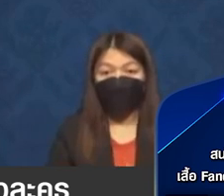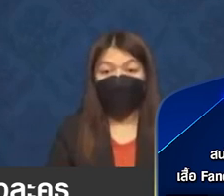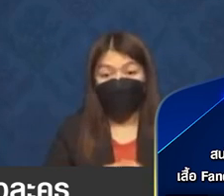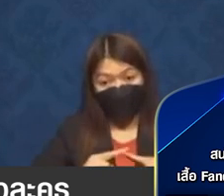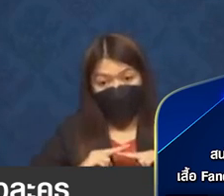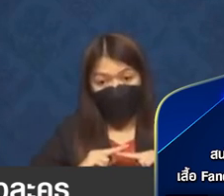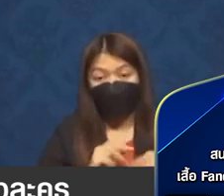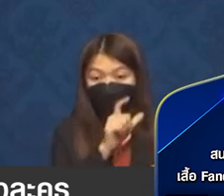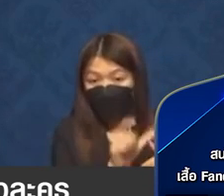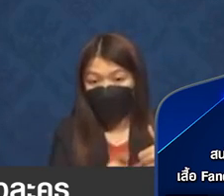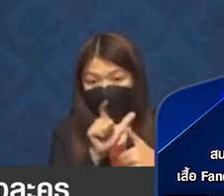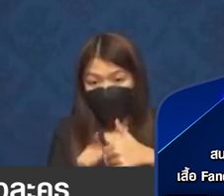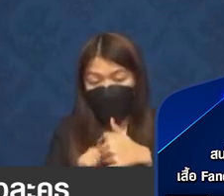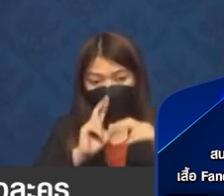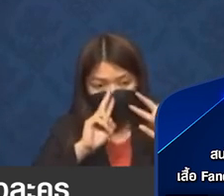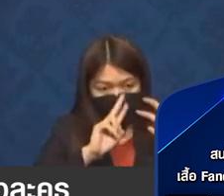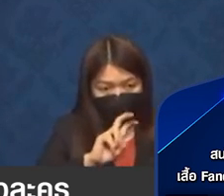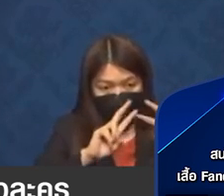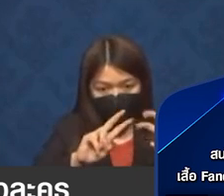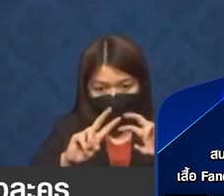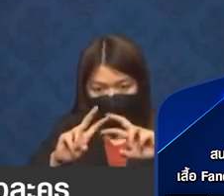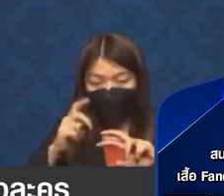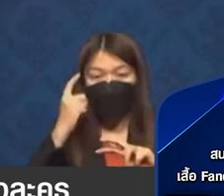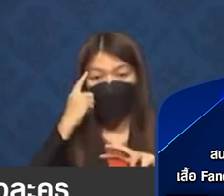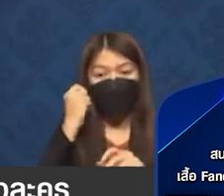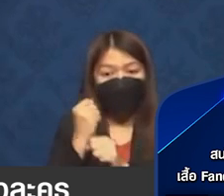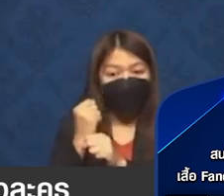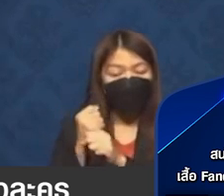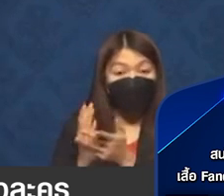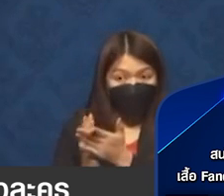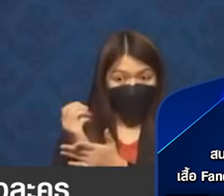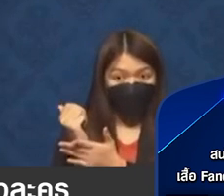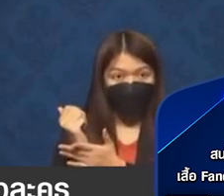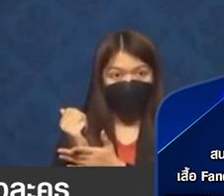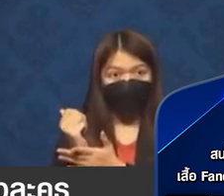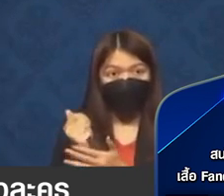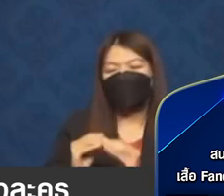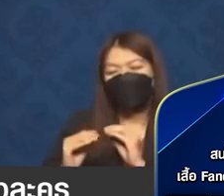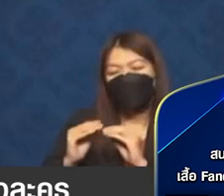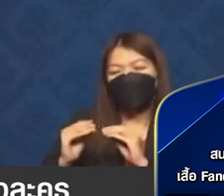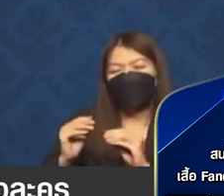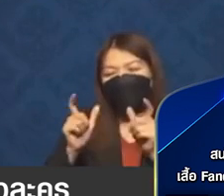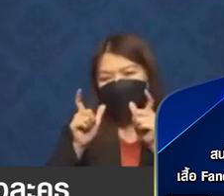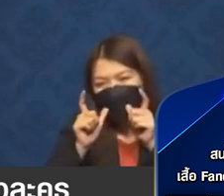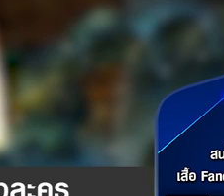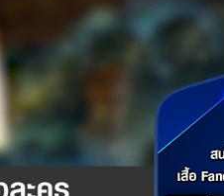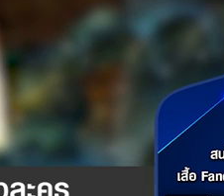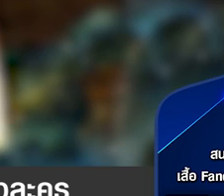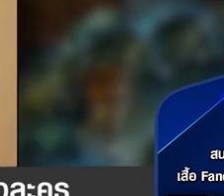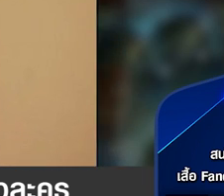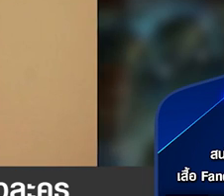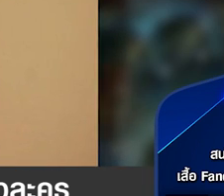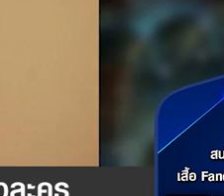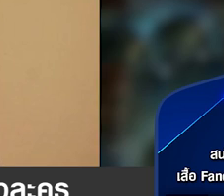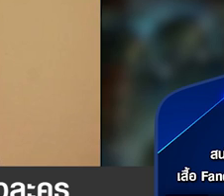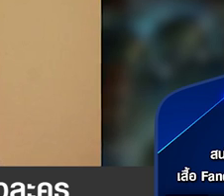ครอื่นๆด้วยมันถึงจะสำเร็จประเทศไทยใหญ่กว่ารามเกียรติ์เยอะขอบคุณครับสวัสดี ล่าสุดนายวิษ